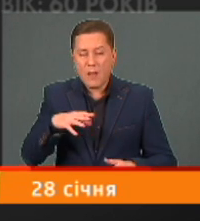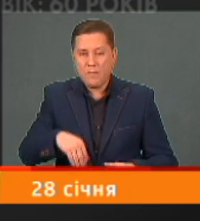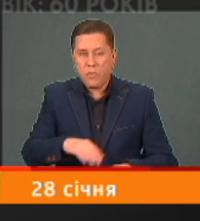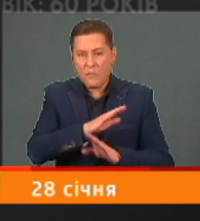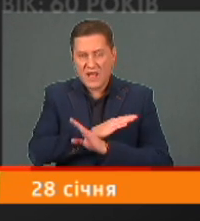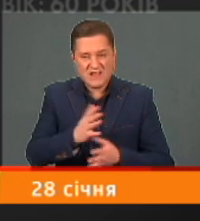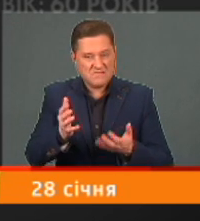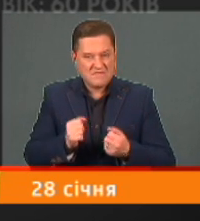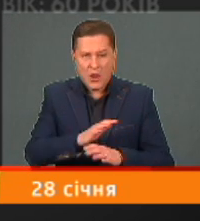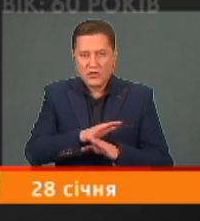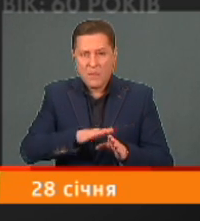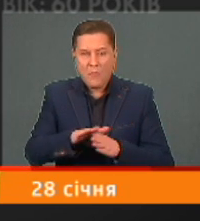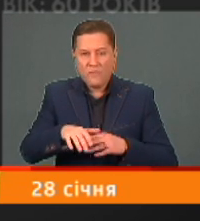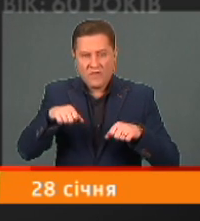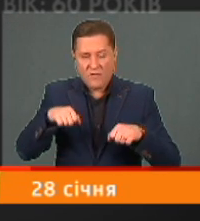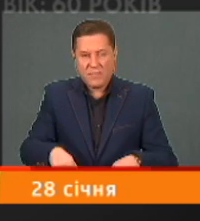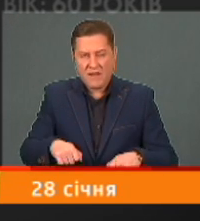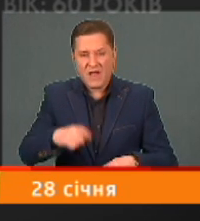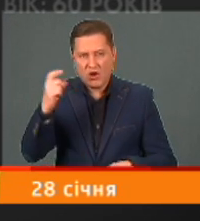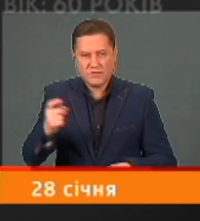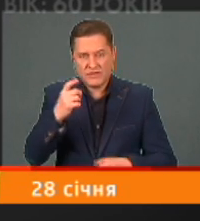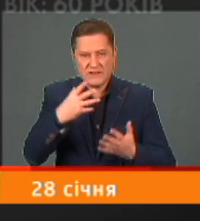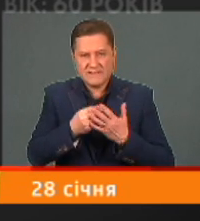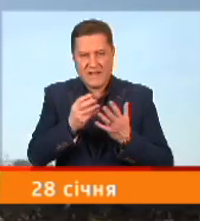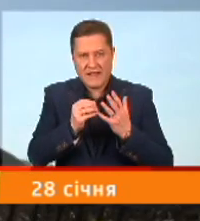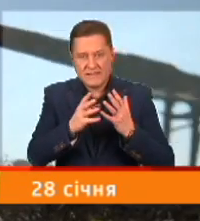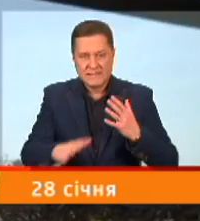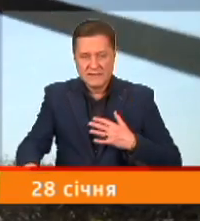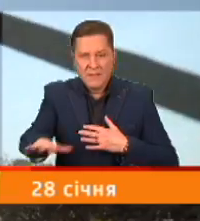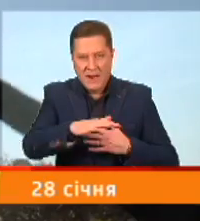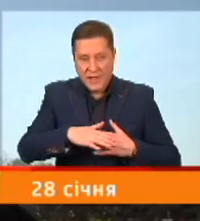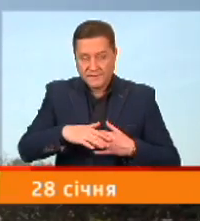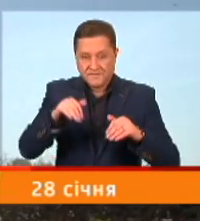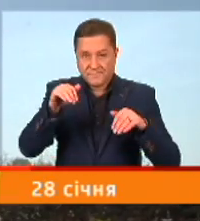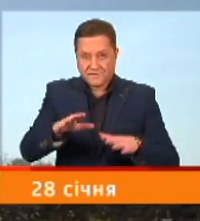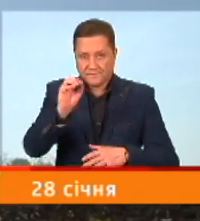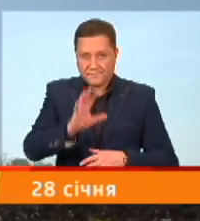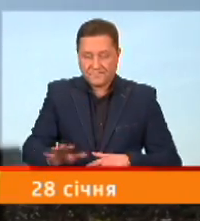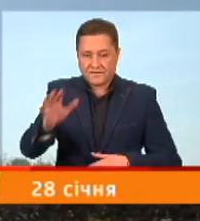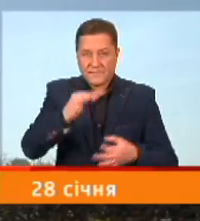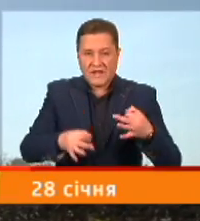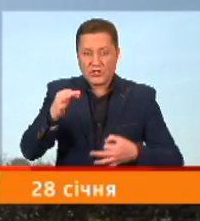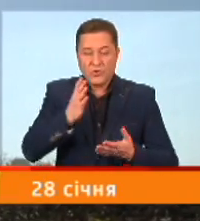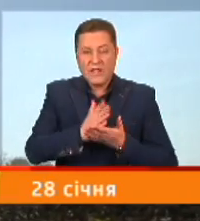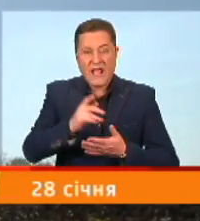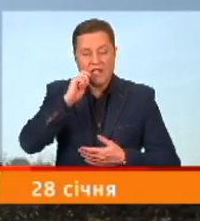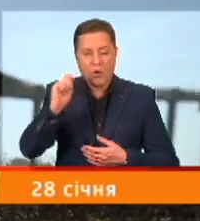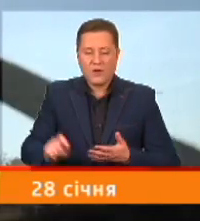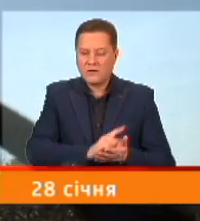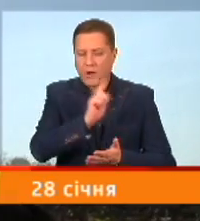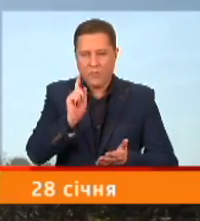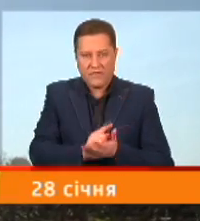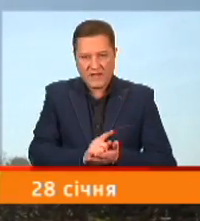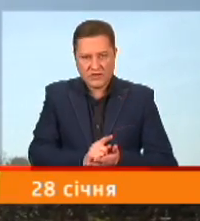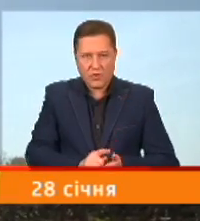не отримавши повного права розпоряджатися своєю землею. Рішення Європейського суду є для України обов'язковими і